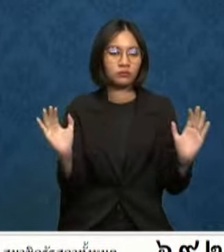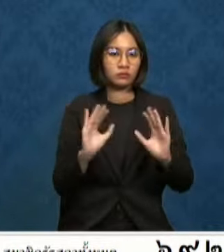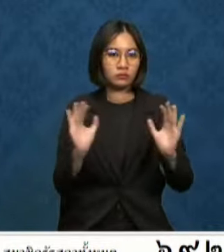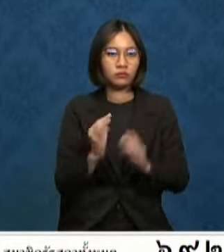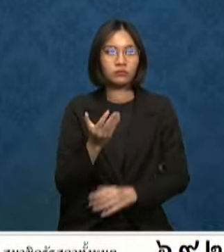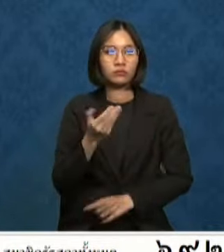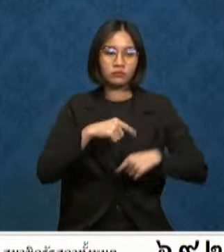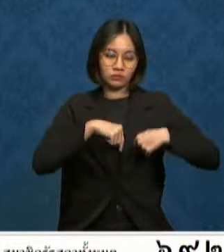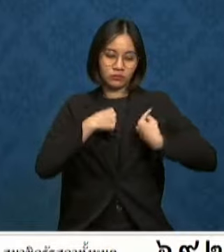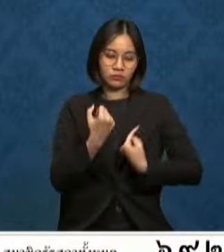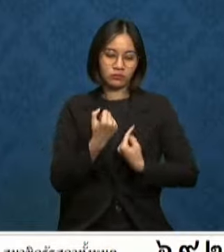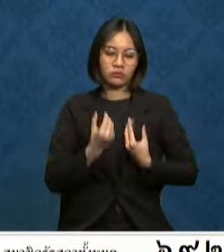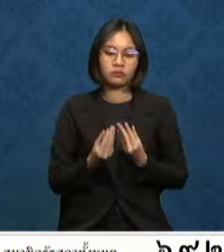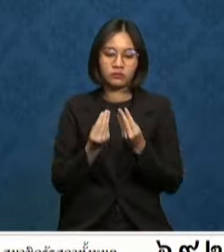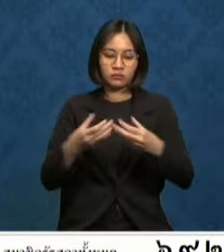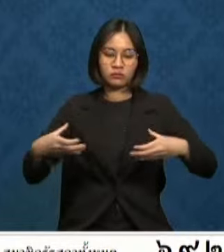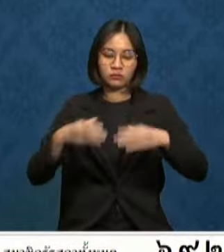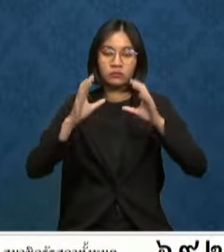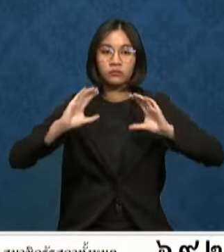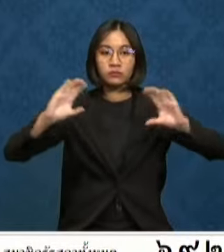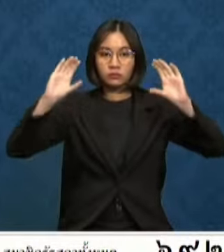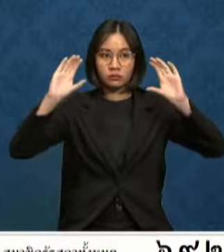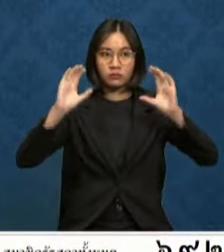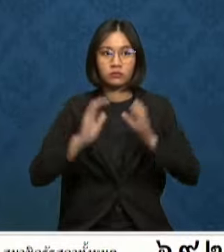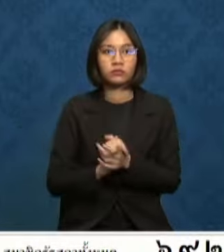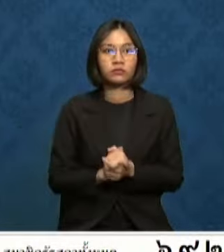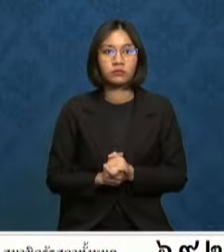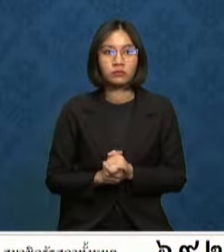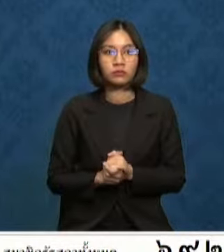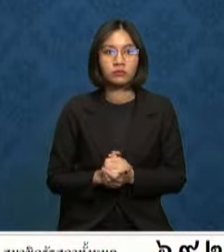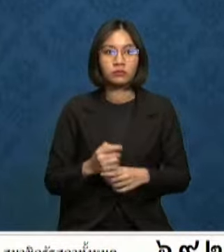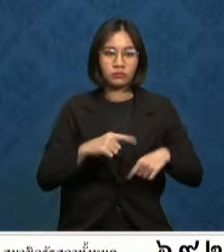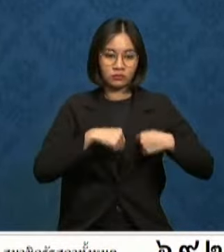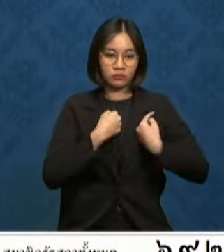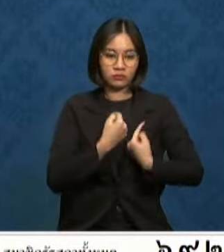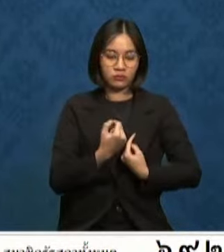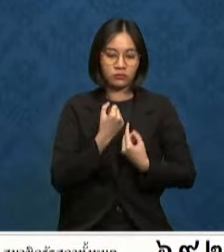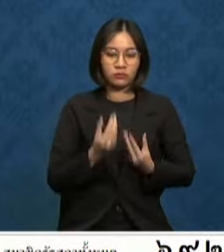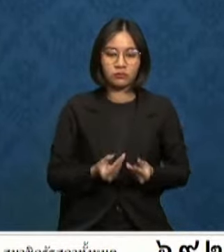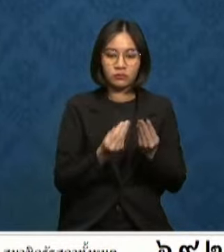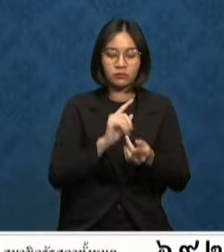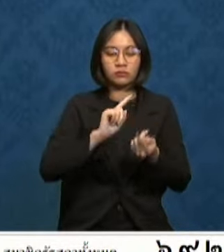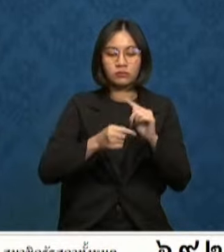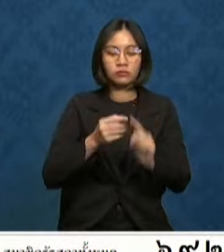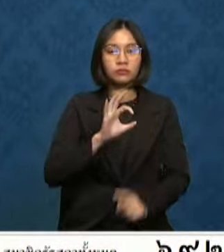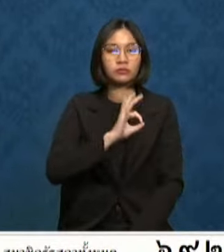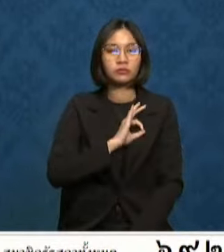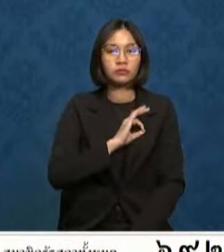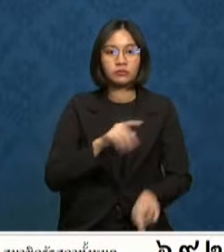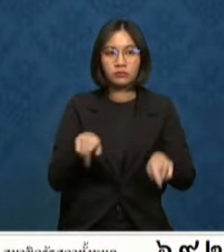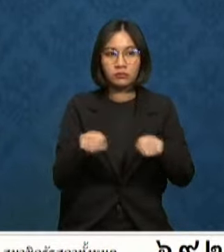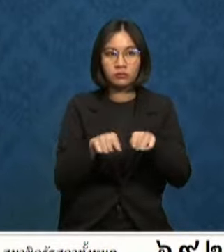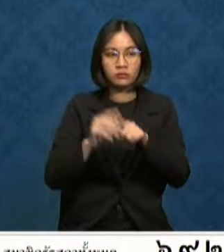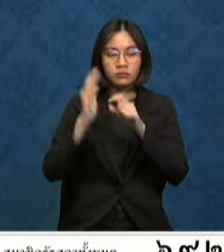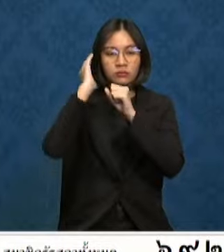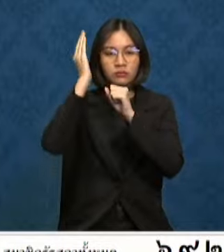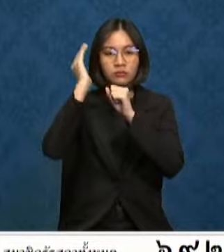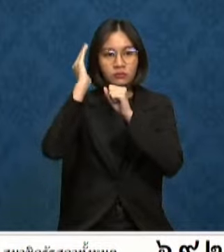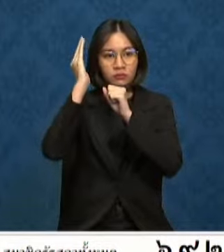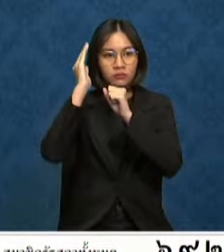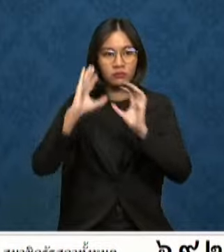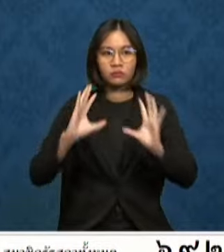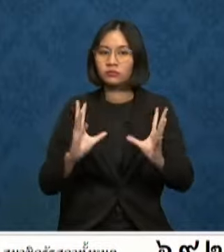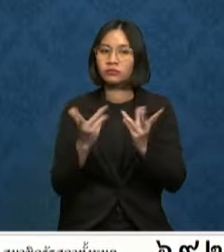ผมจงขอให้กำลงใจรviaฐบาล ขนาดเดยวกันก็ขอใหกลใจเพื่สมัฐิ lodว่าเราพูดไปไมษูยเปล่าหอก